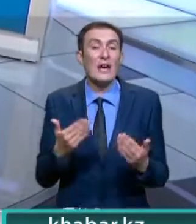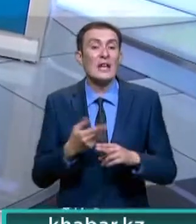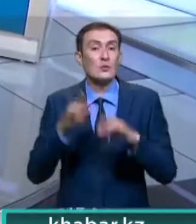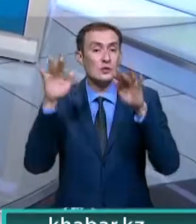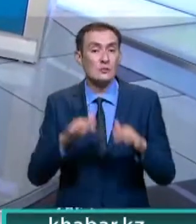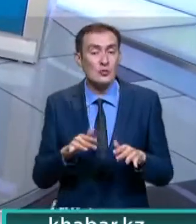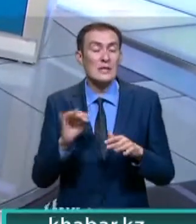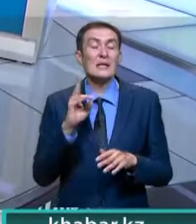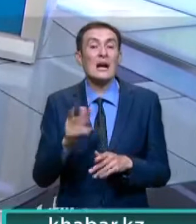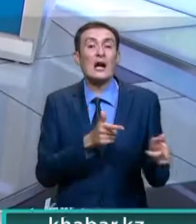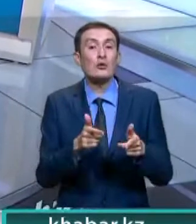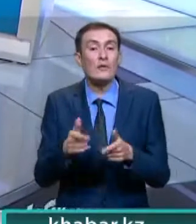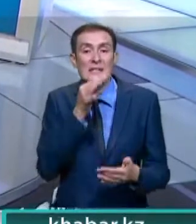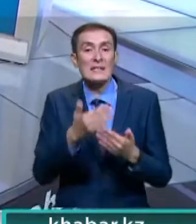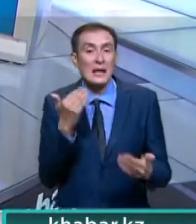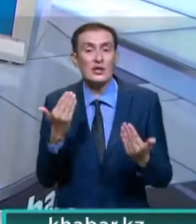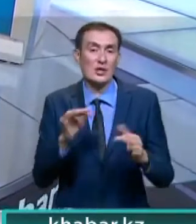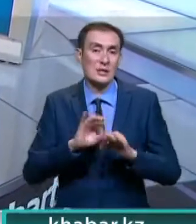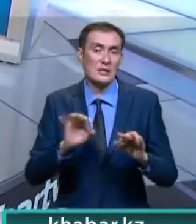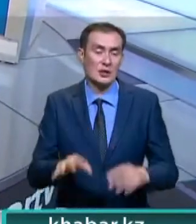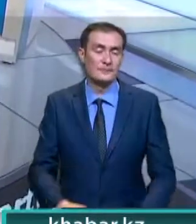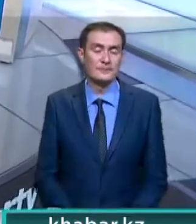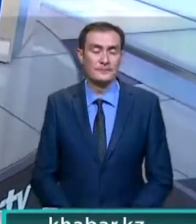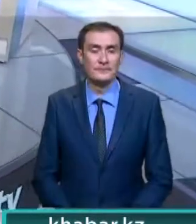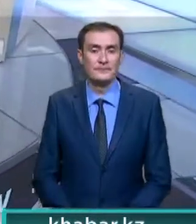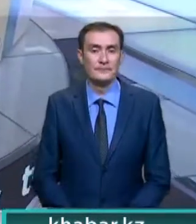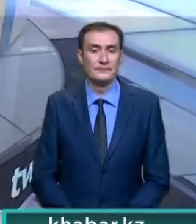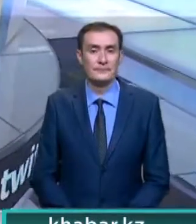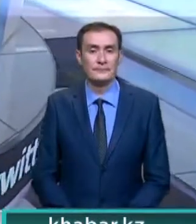зиму сельчане и как готовиться к ней, расскажут наши корреспонденты.